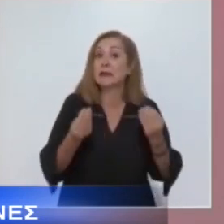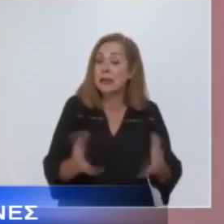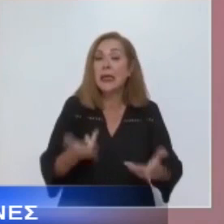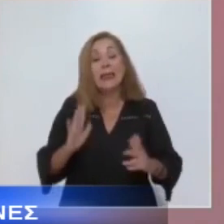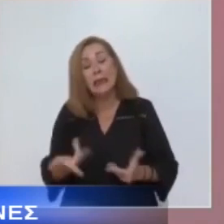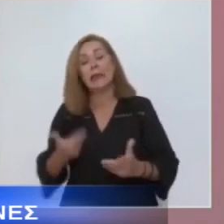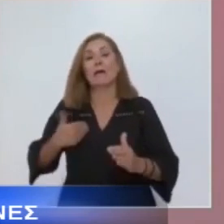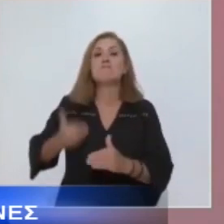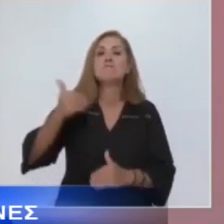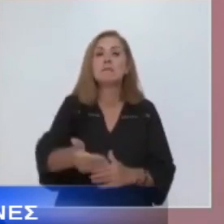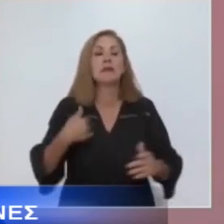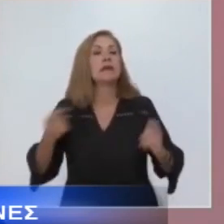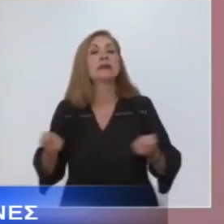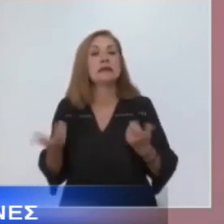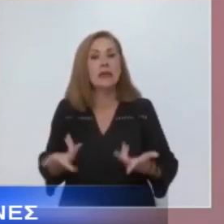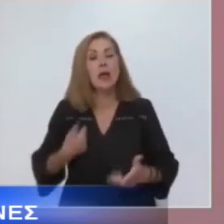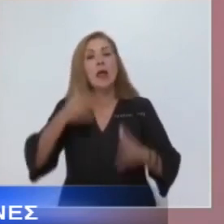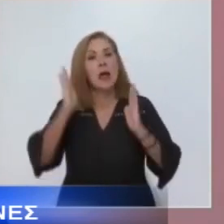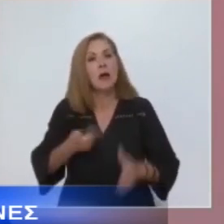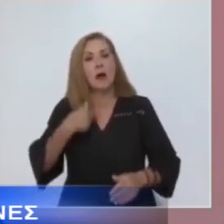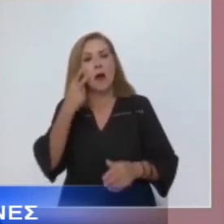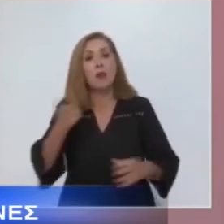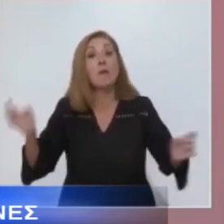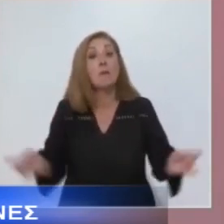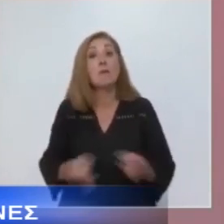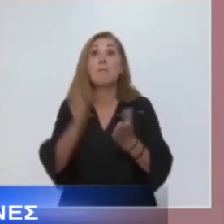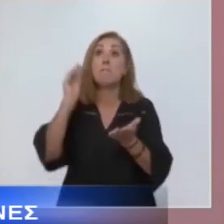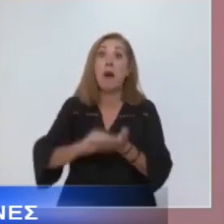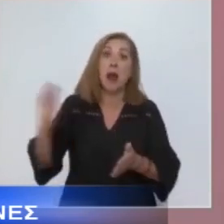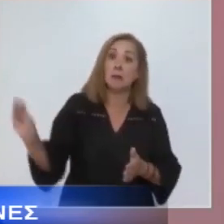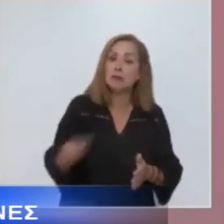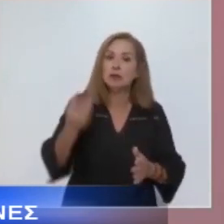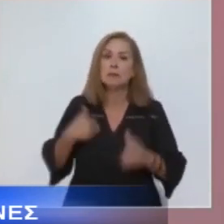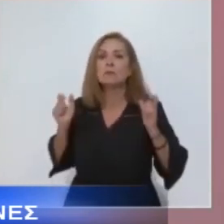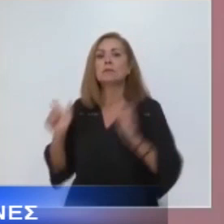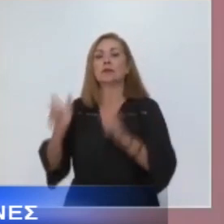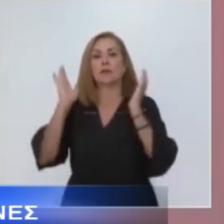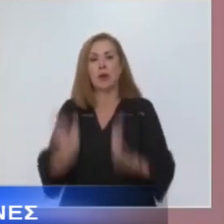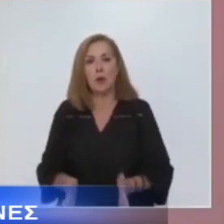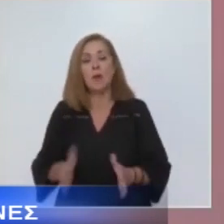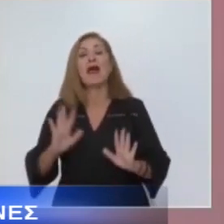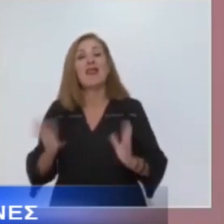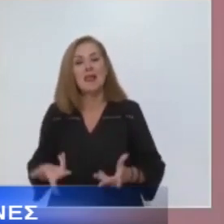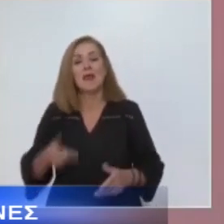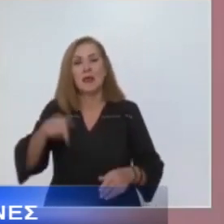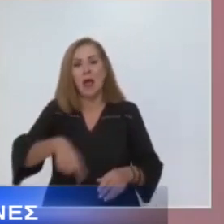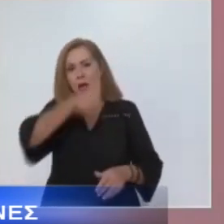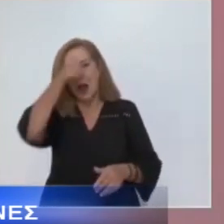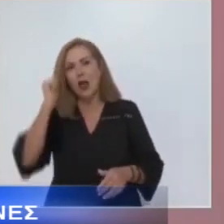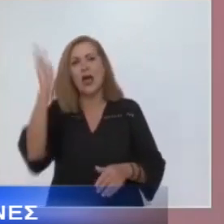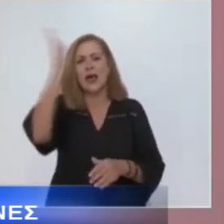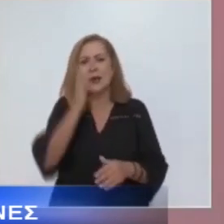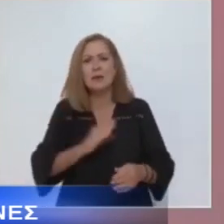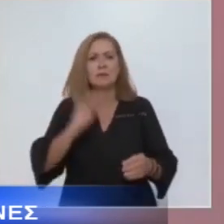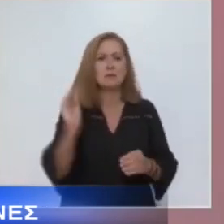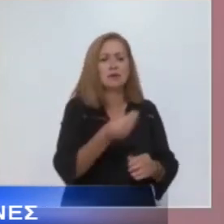στο μέλλον για να υπάρχει ανθεκτικότητα στην κοινωνία μας και προοπτική στη Θεσσαλία. Δυστυχώς, οι πολλαπλές κρίσεις του φετινού καλοκαιριού, οι